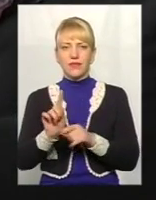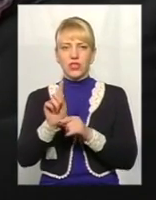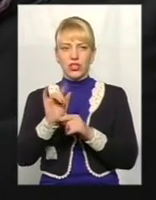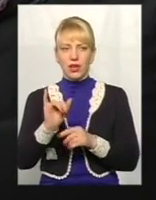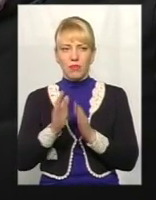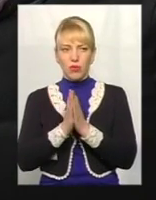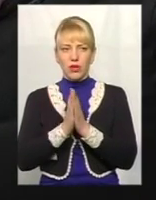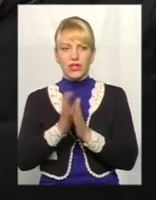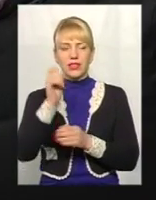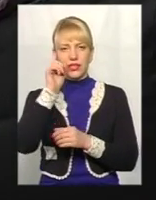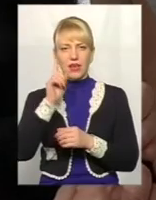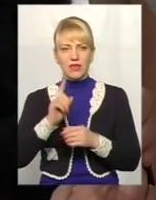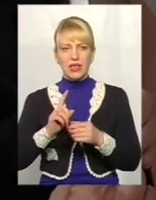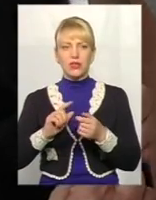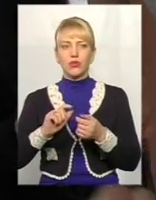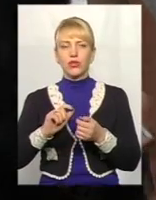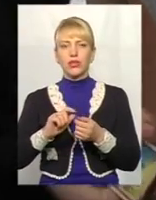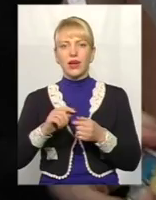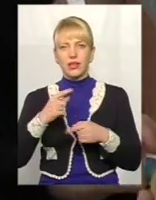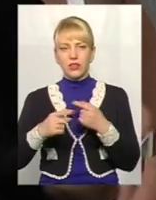єврейською традицією поклали каміння до стели.